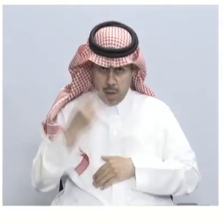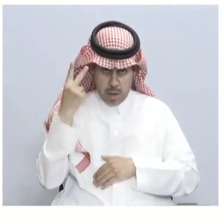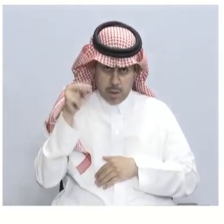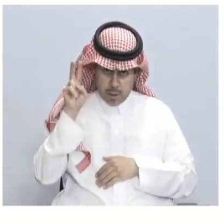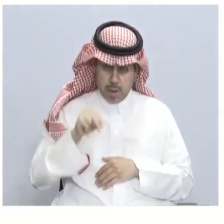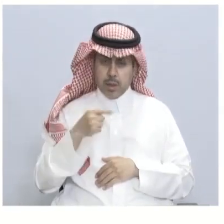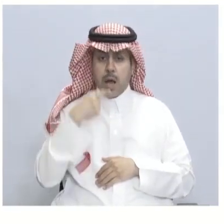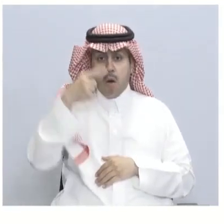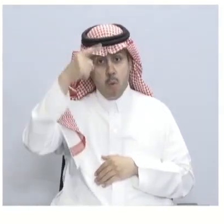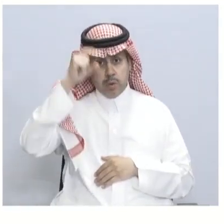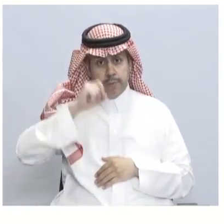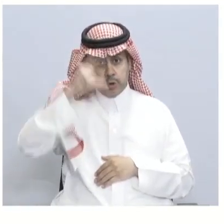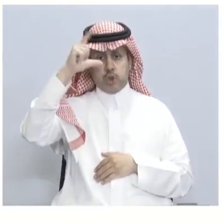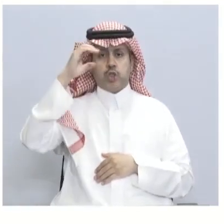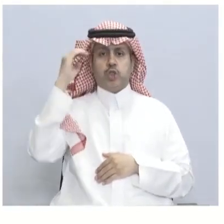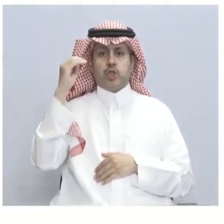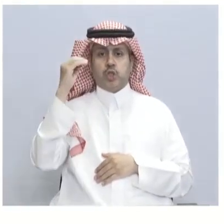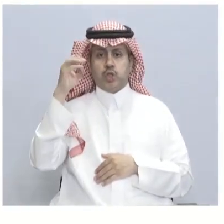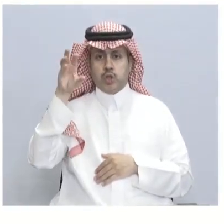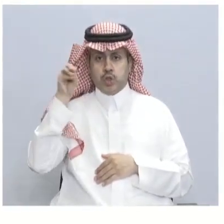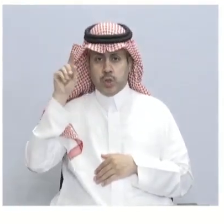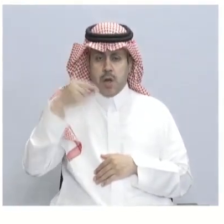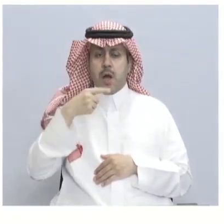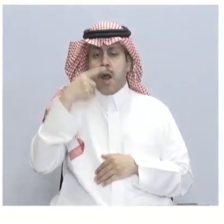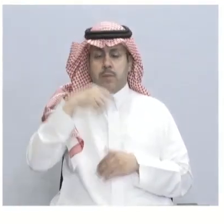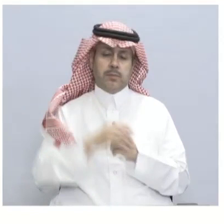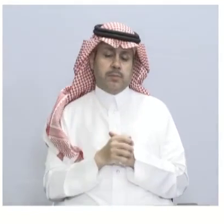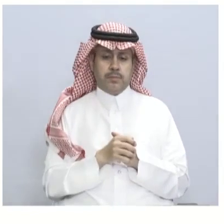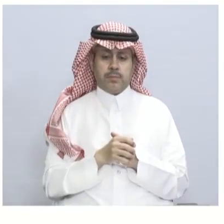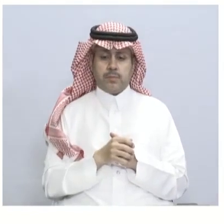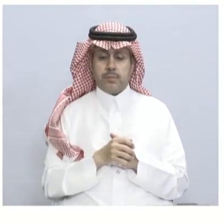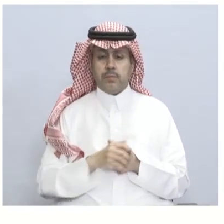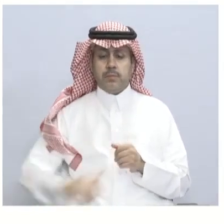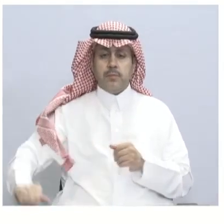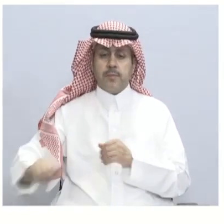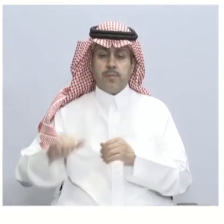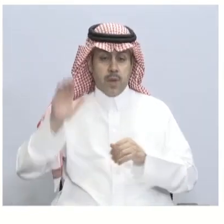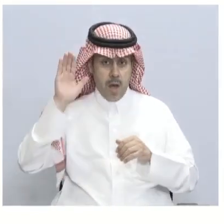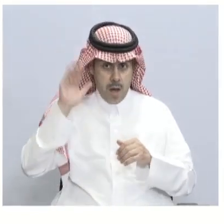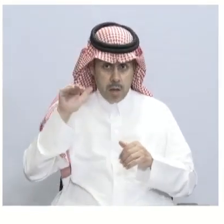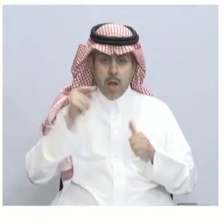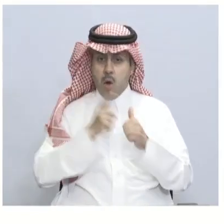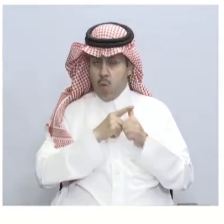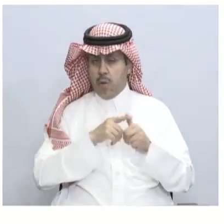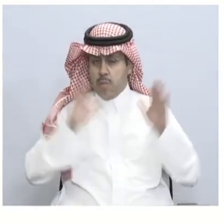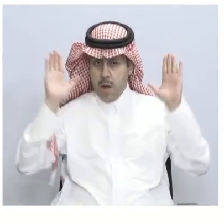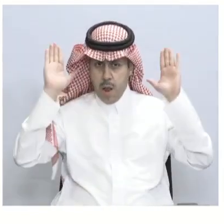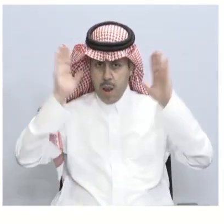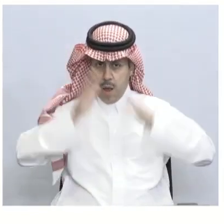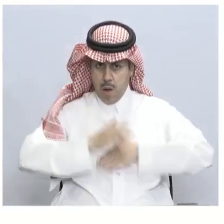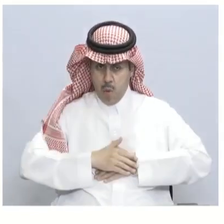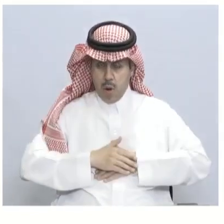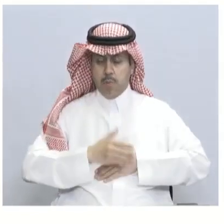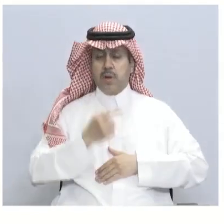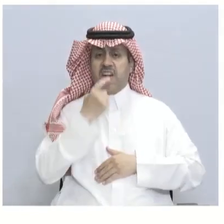بالقراءه وصفتها كالتالي الركعه الاولى يكبر تكبيره الاحرام